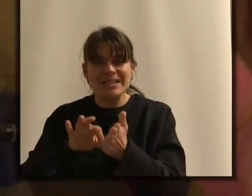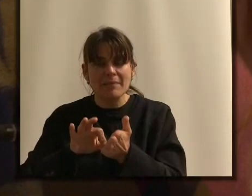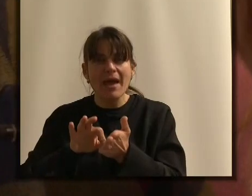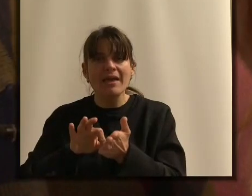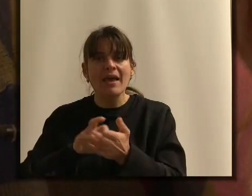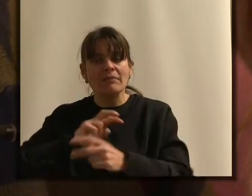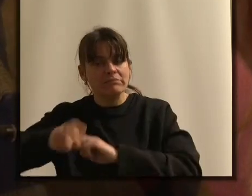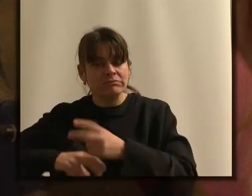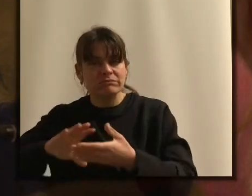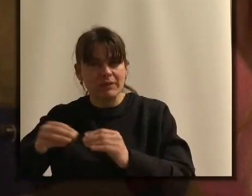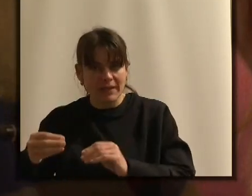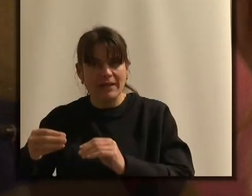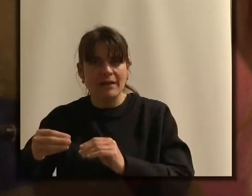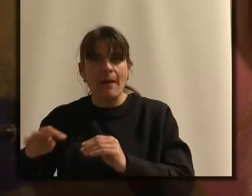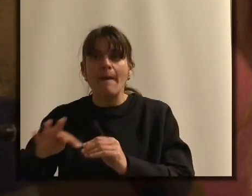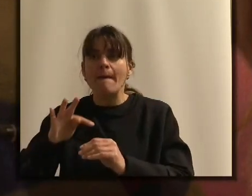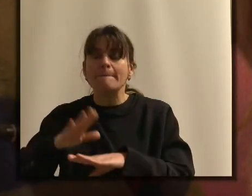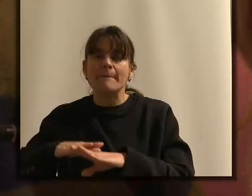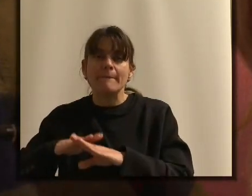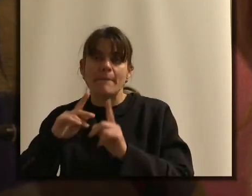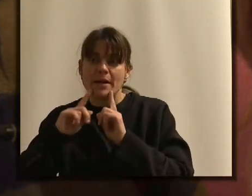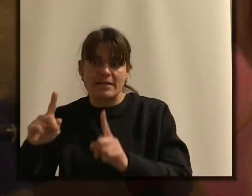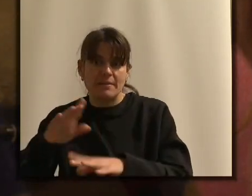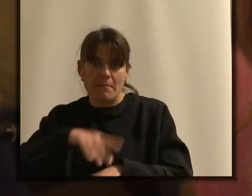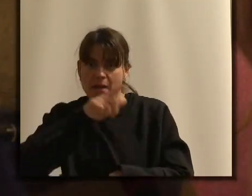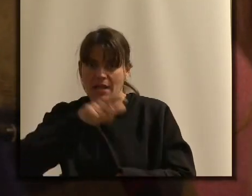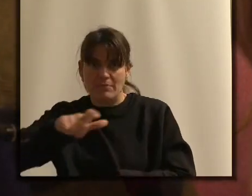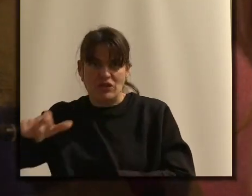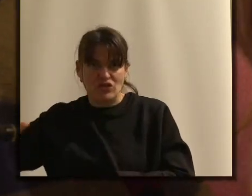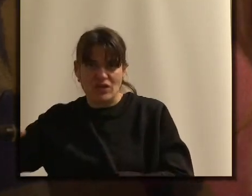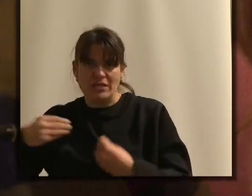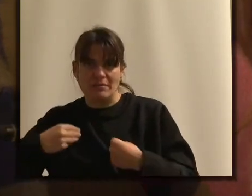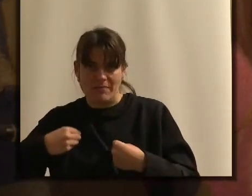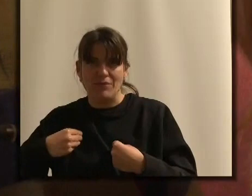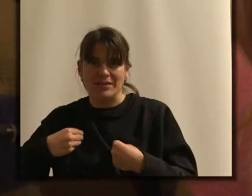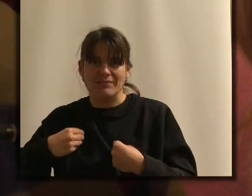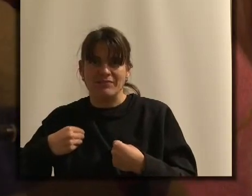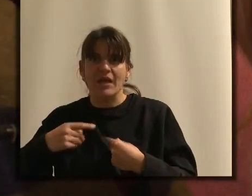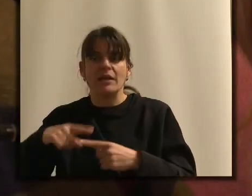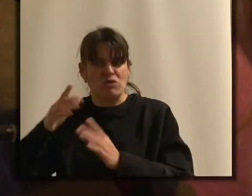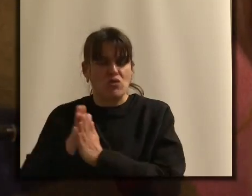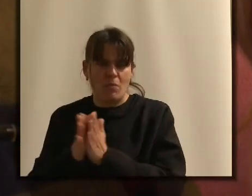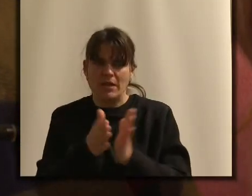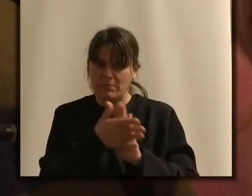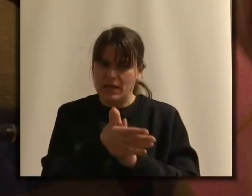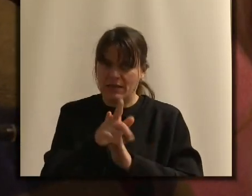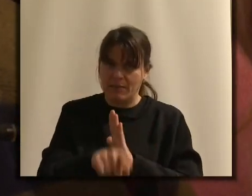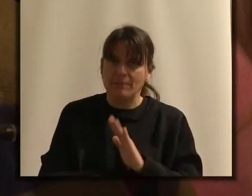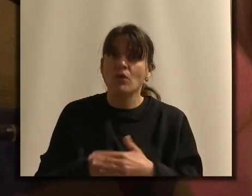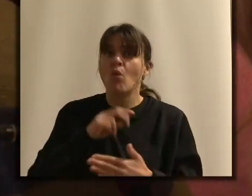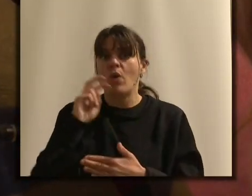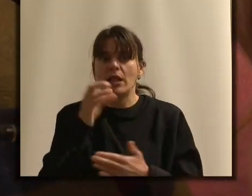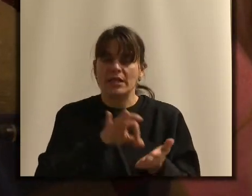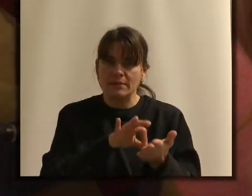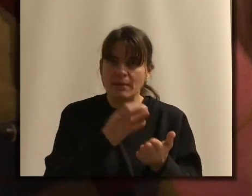servei i en benefici per la població, parlin els seus companys que els explicaran molt bé. O un altre